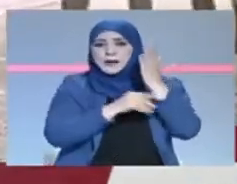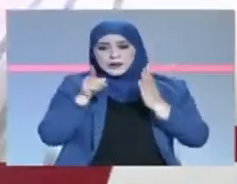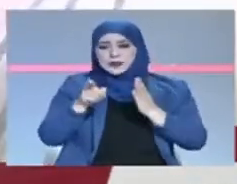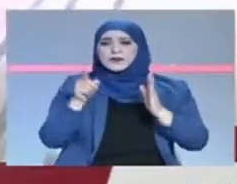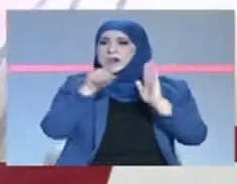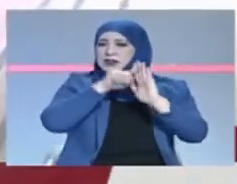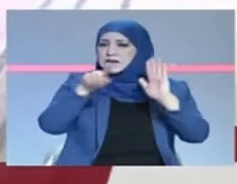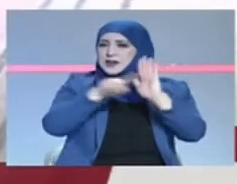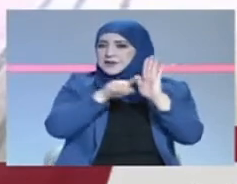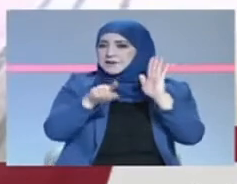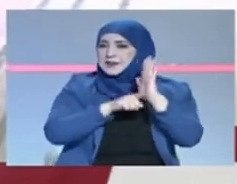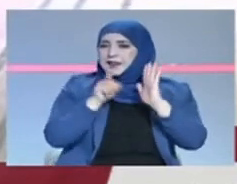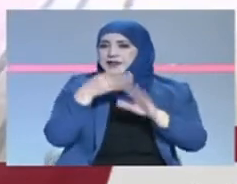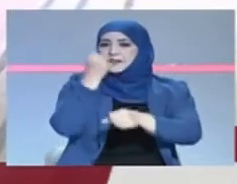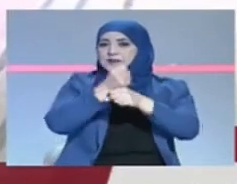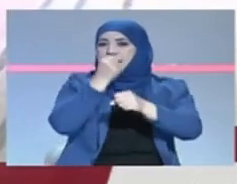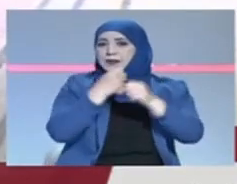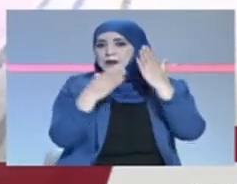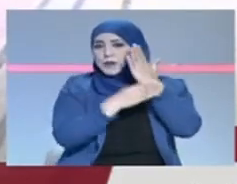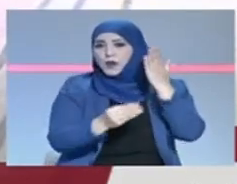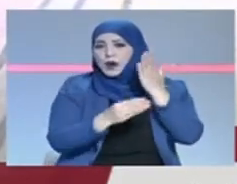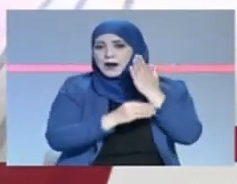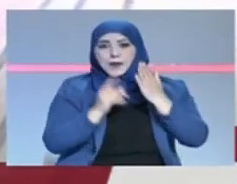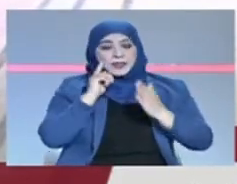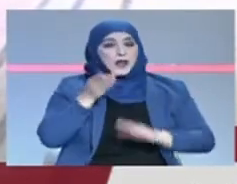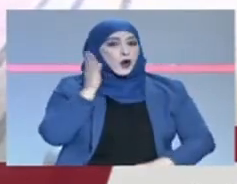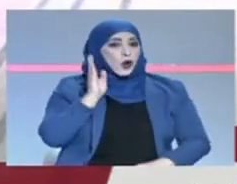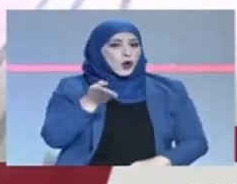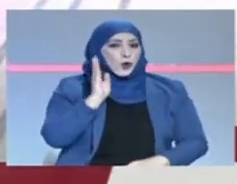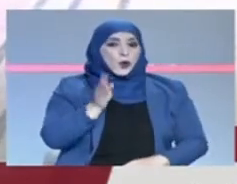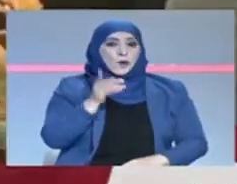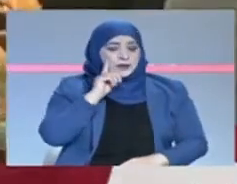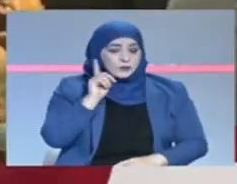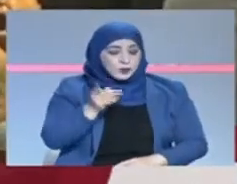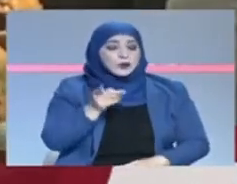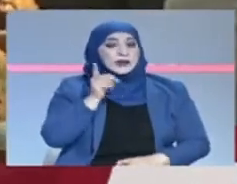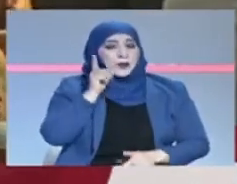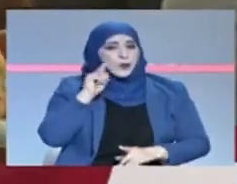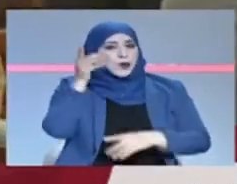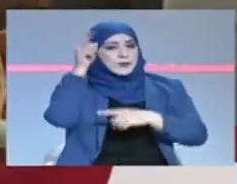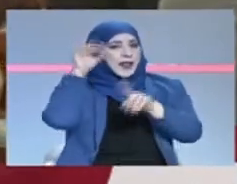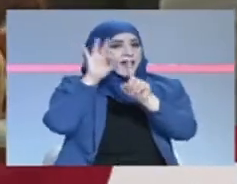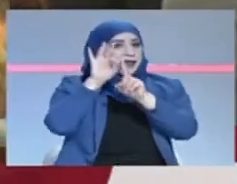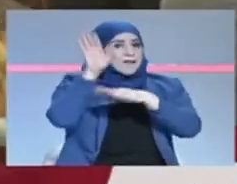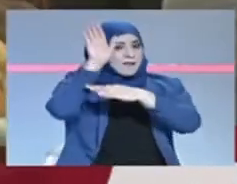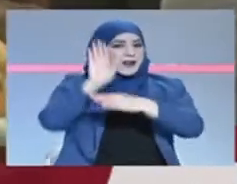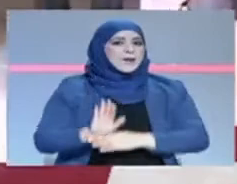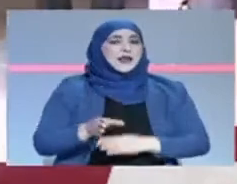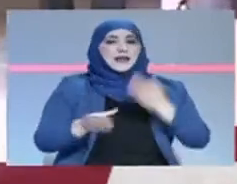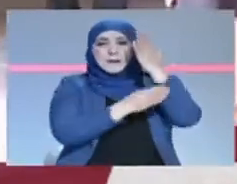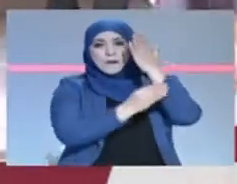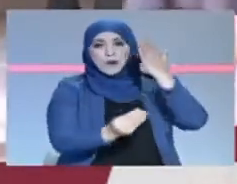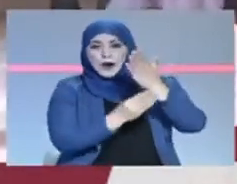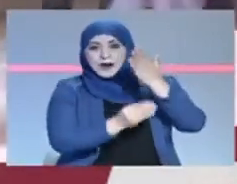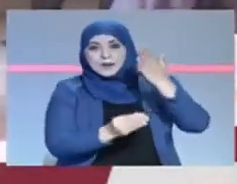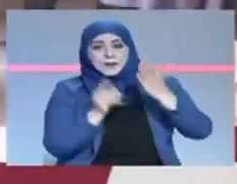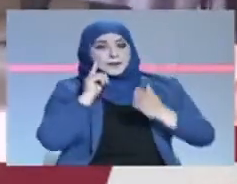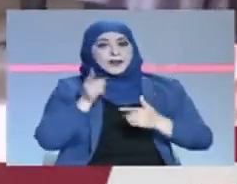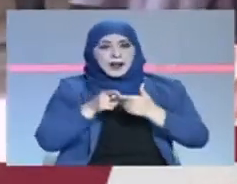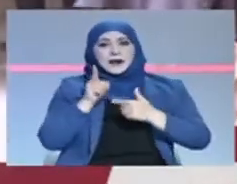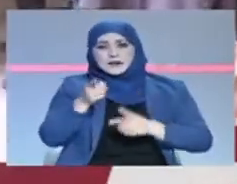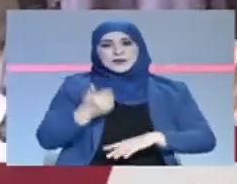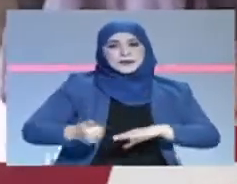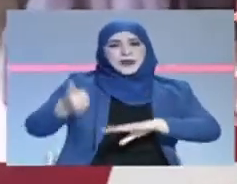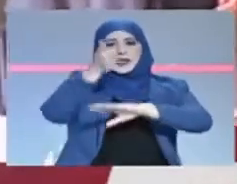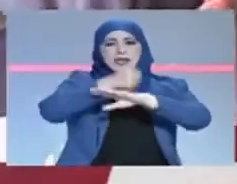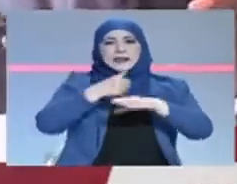تجاوزوا قانون المهنة وأخلوا به. عقوبات سلطت حرصا على سلامة المناخ المهني على حد تعبير عميد